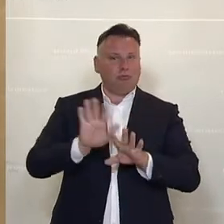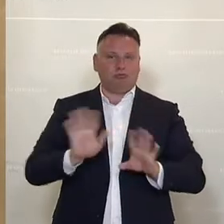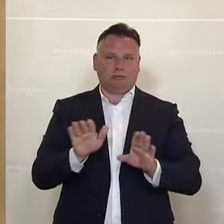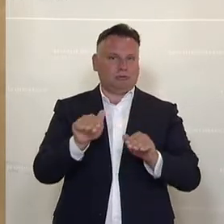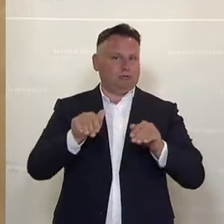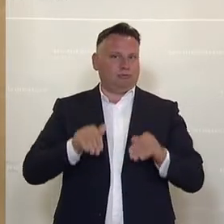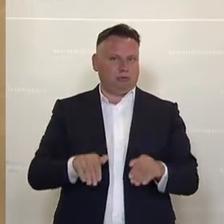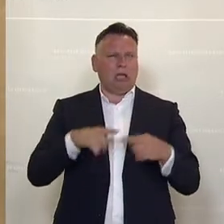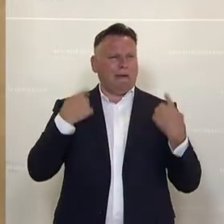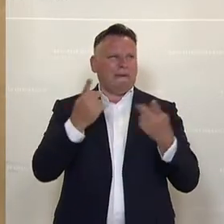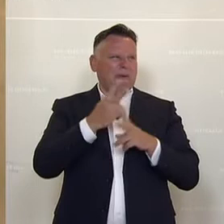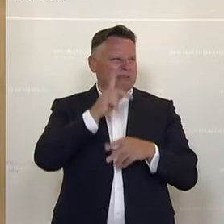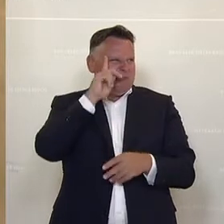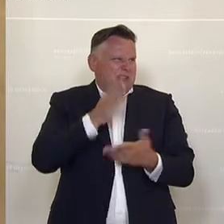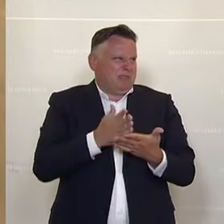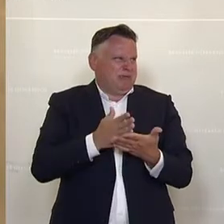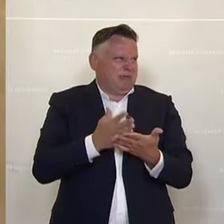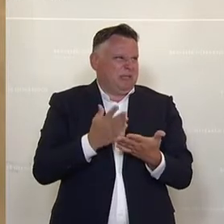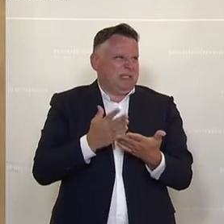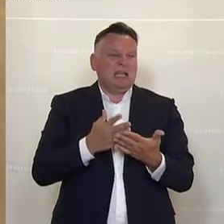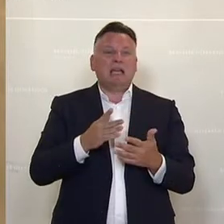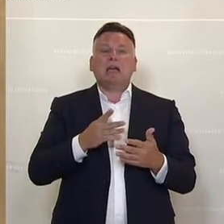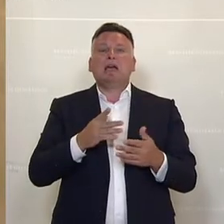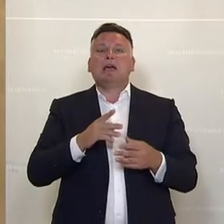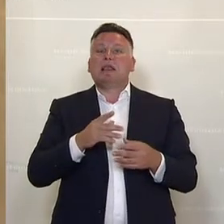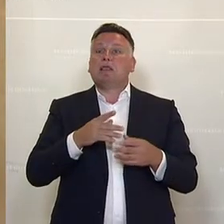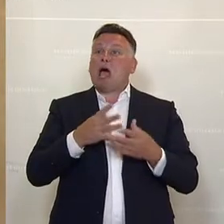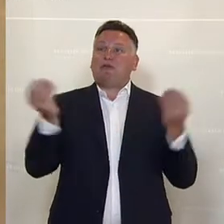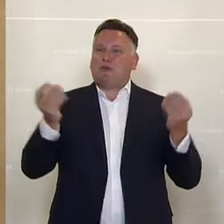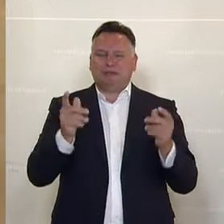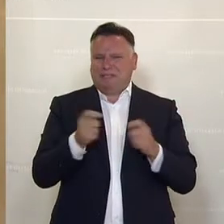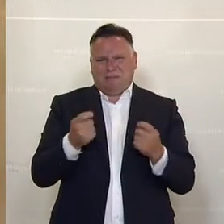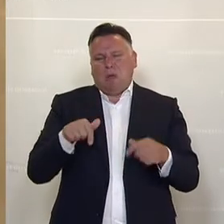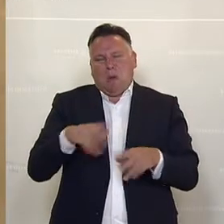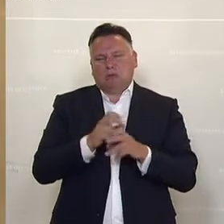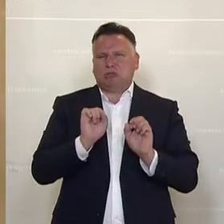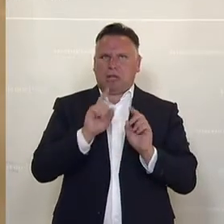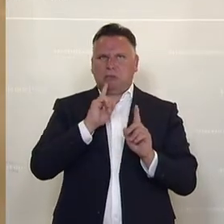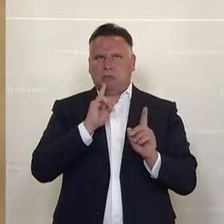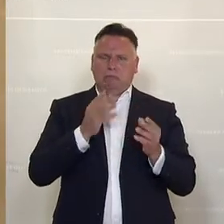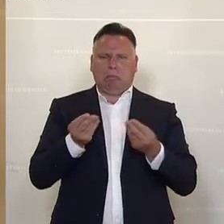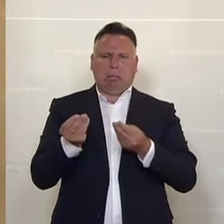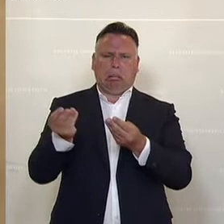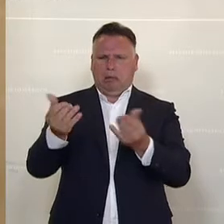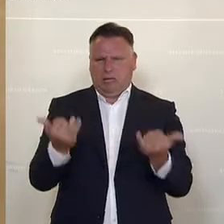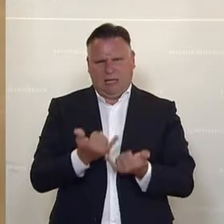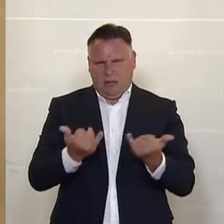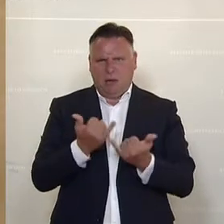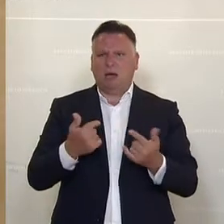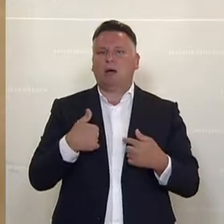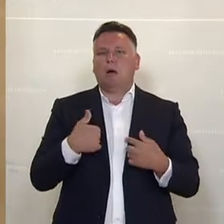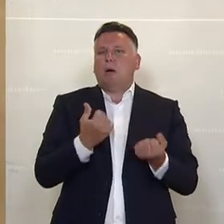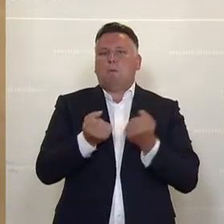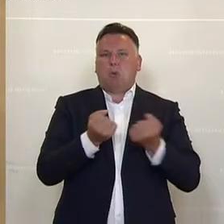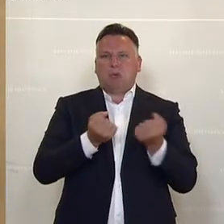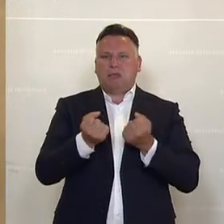gelernter Österreicher weiß man natürlich, dass das niemals völlig geben wird. In Österreich muss es auch nicht geben. Also es kann nicht sein, wenn man irgendwann mal politisch tätig